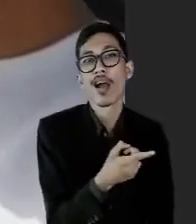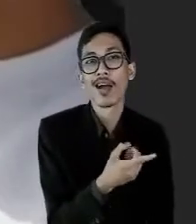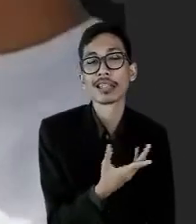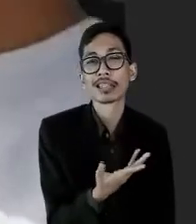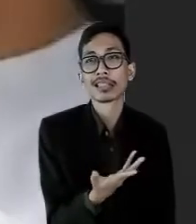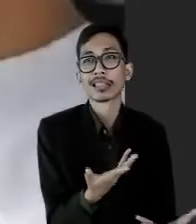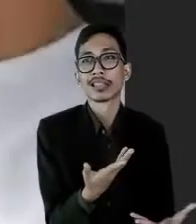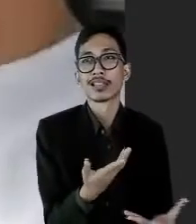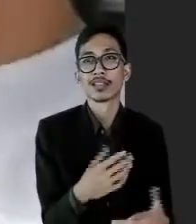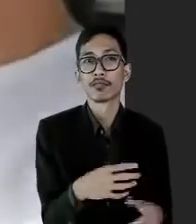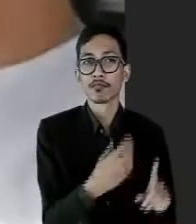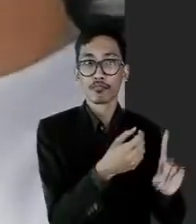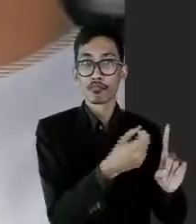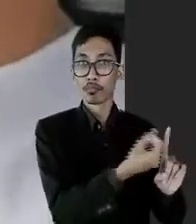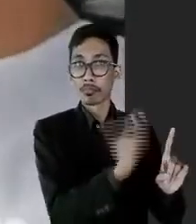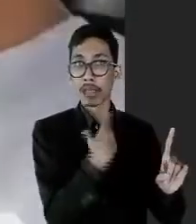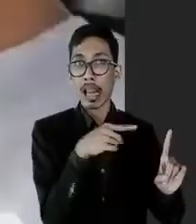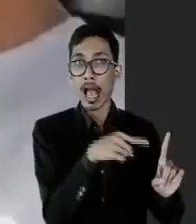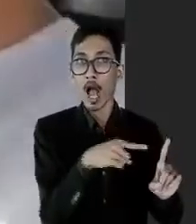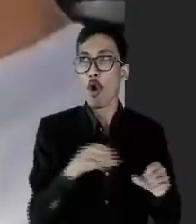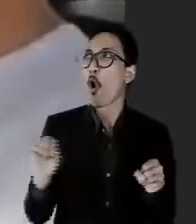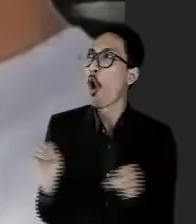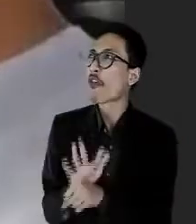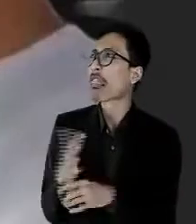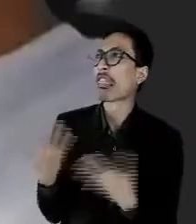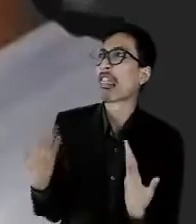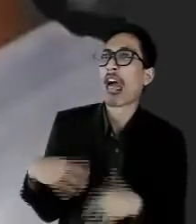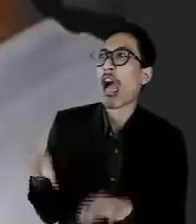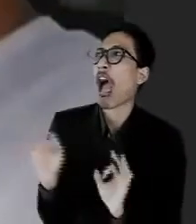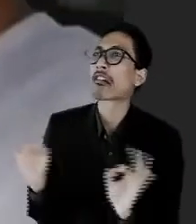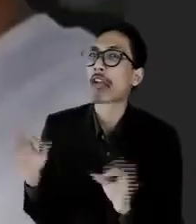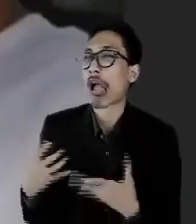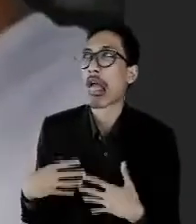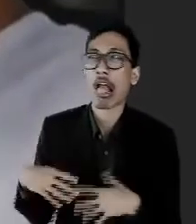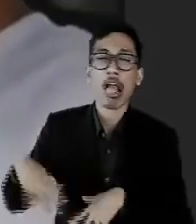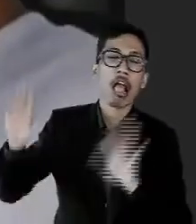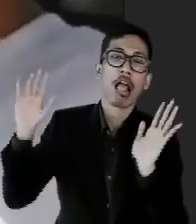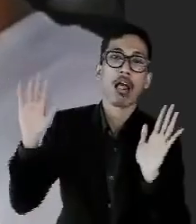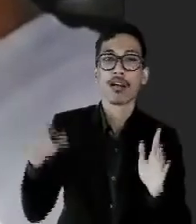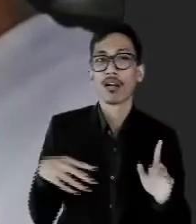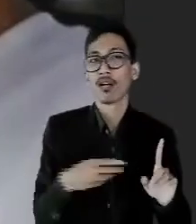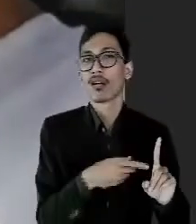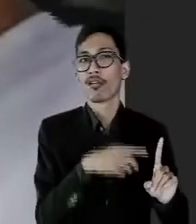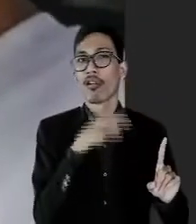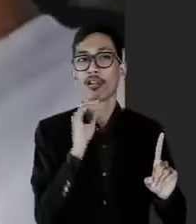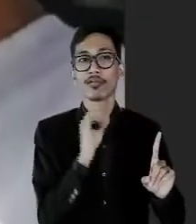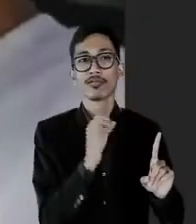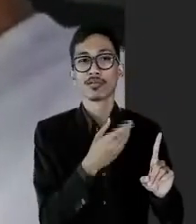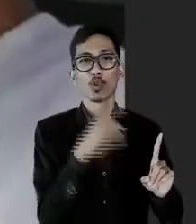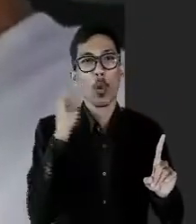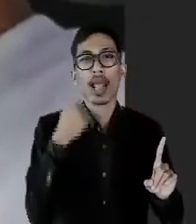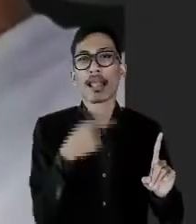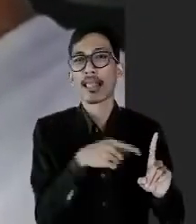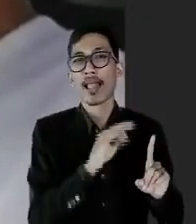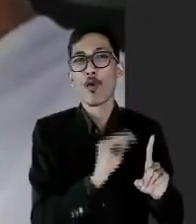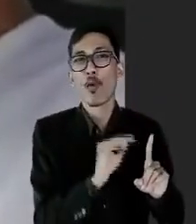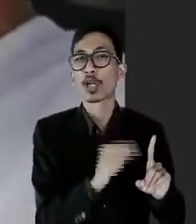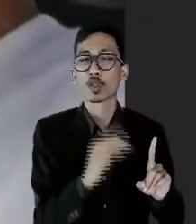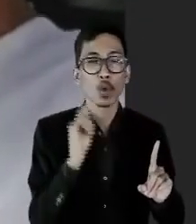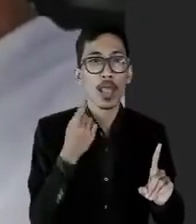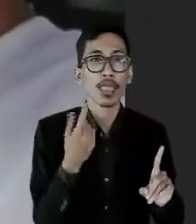sini tidak ada corona, katanya begitu. Itu tantangan yang pertama Pak, itu kita di pasar. Kalau